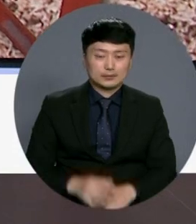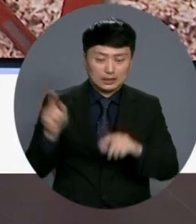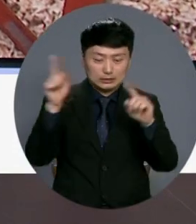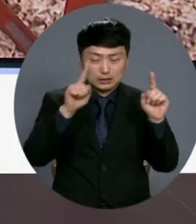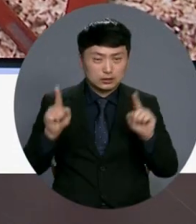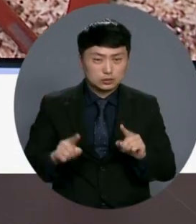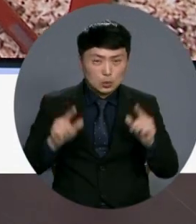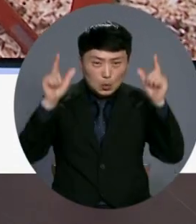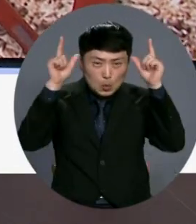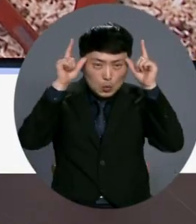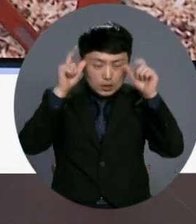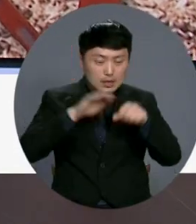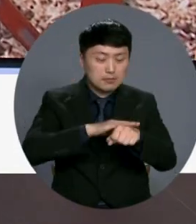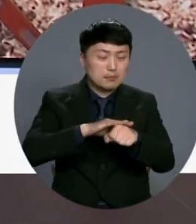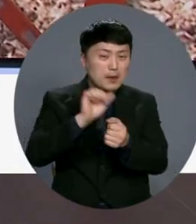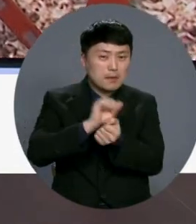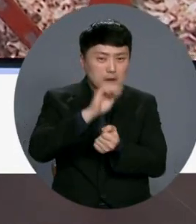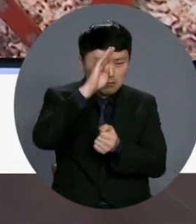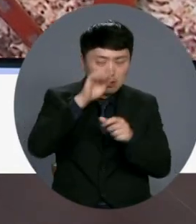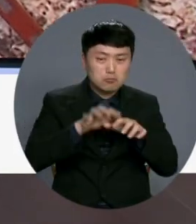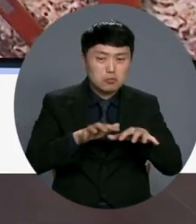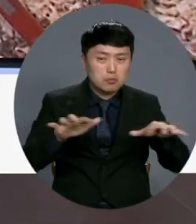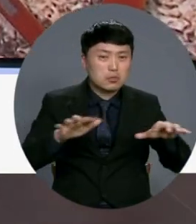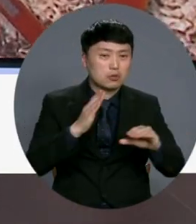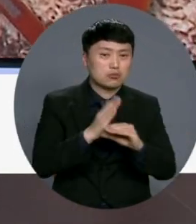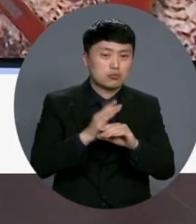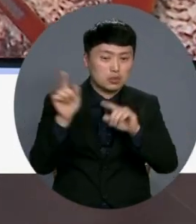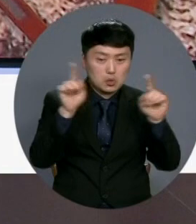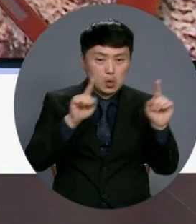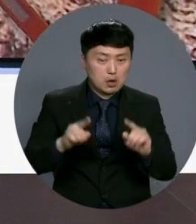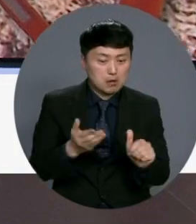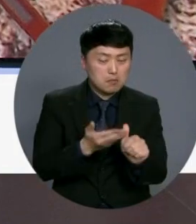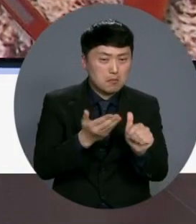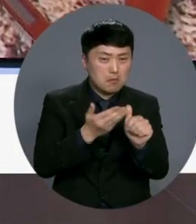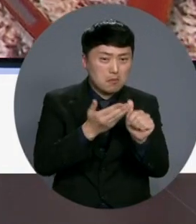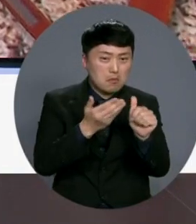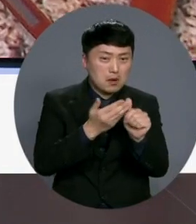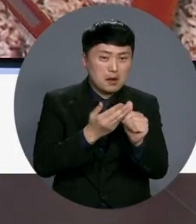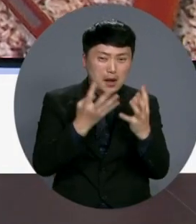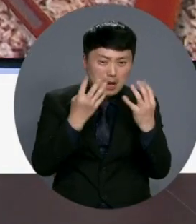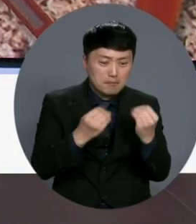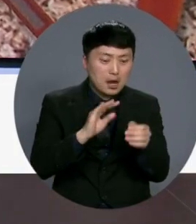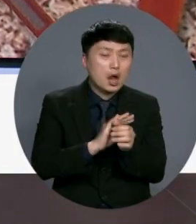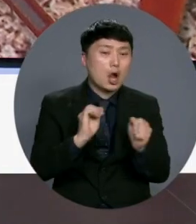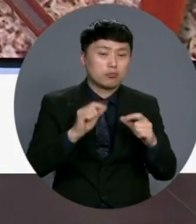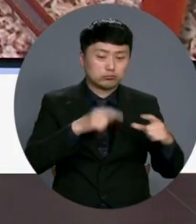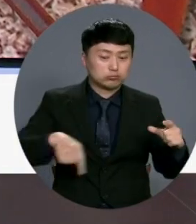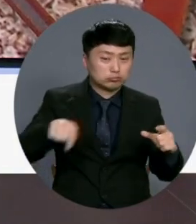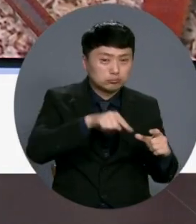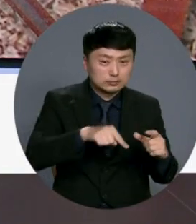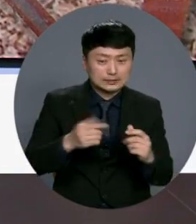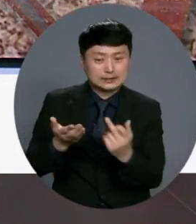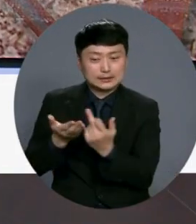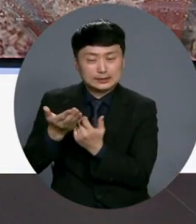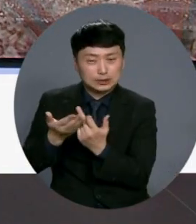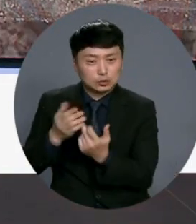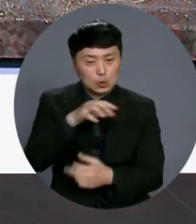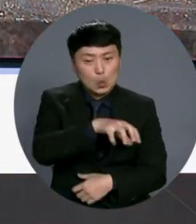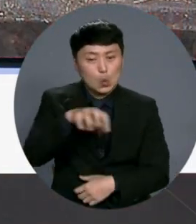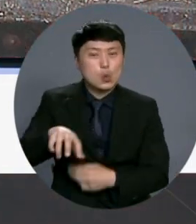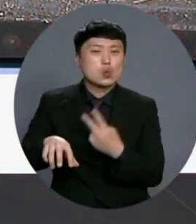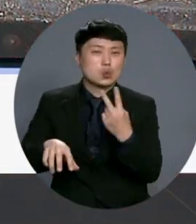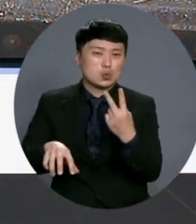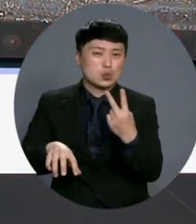전국적으로 솔언피스킨병이 확산하고 있습니다. 전국에서 사육도수가 가장 많은 경북은 제주도와 함께 아직